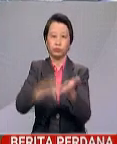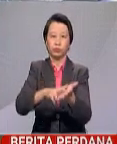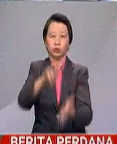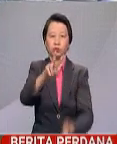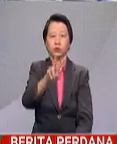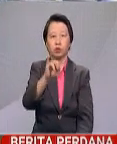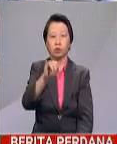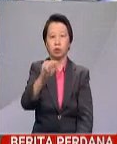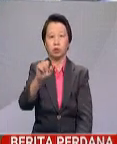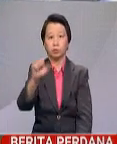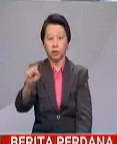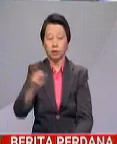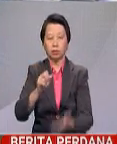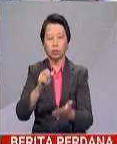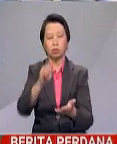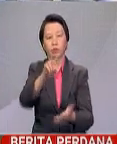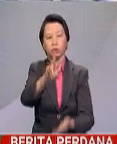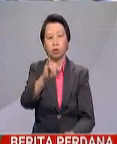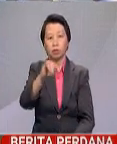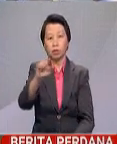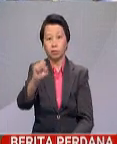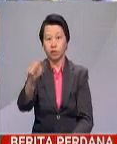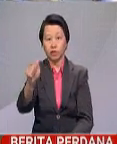visa-visa, kemudahan